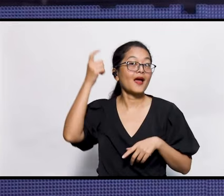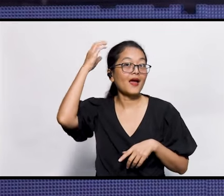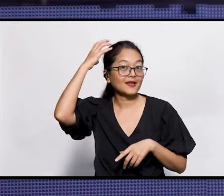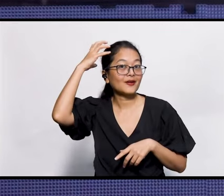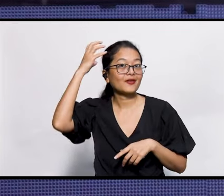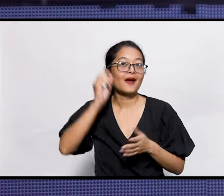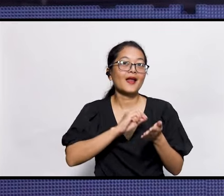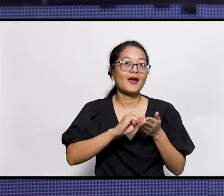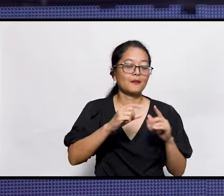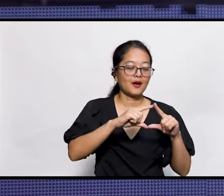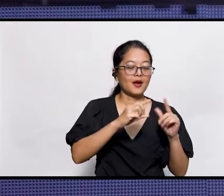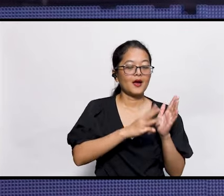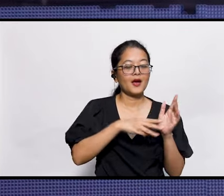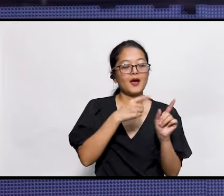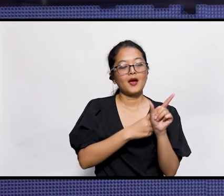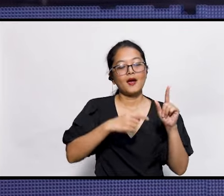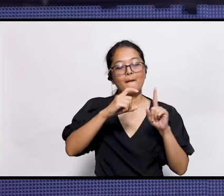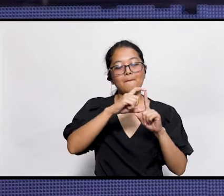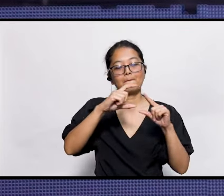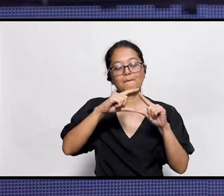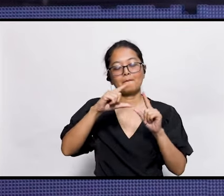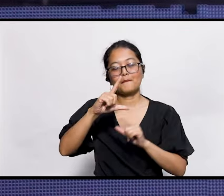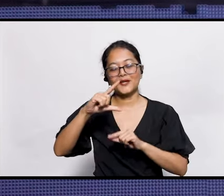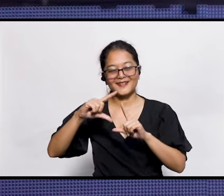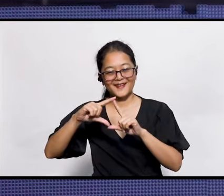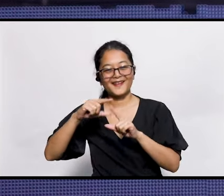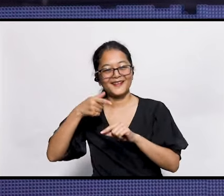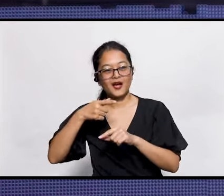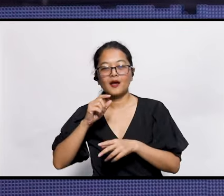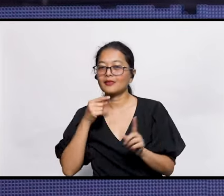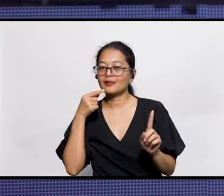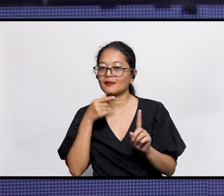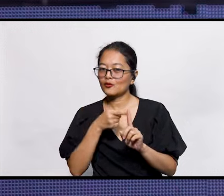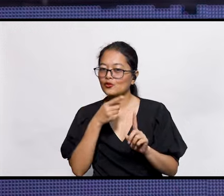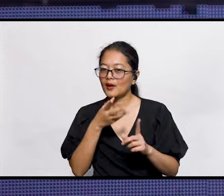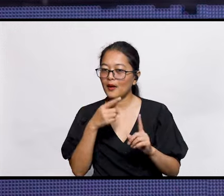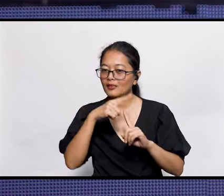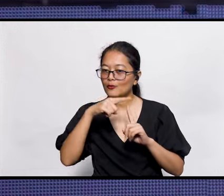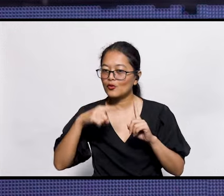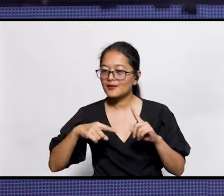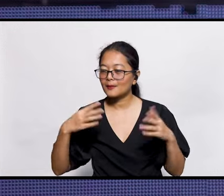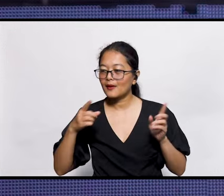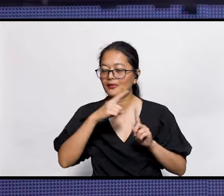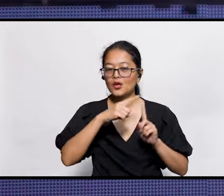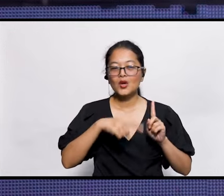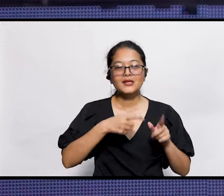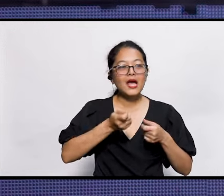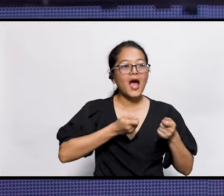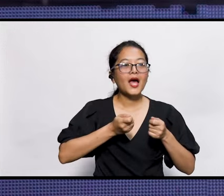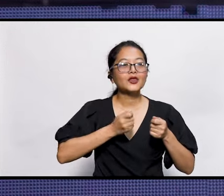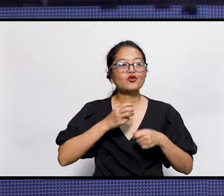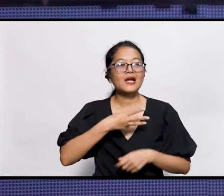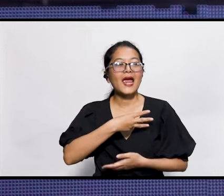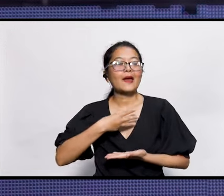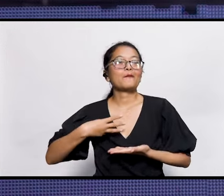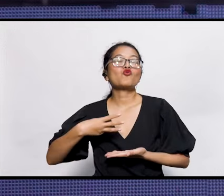amigdala nanti anda bisa Klik aja amigdala itu mengatur emosi ingatan bisa berhubungan dengan ketakutan atau